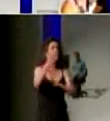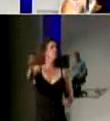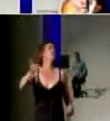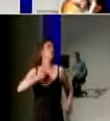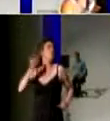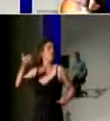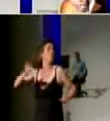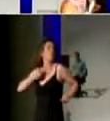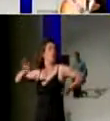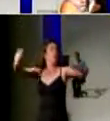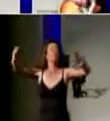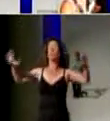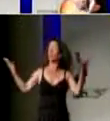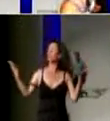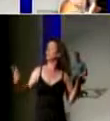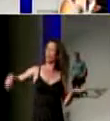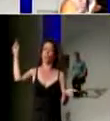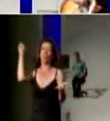Hey, hey, hey!